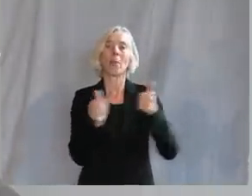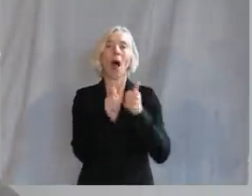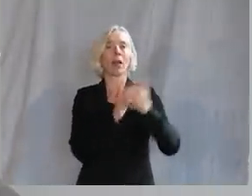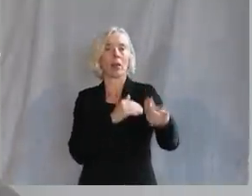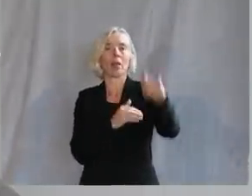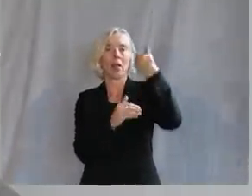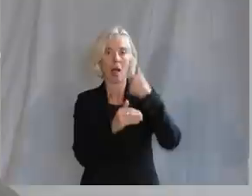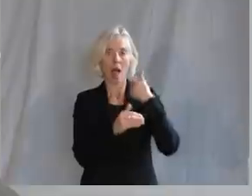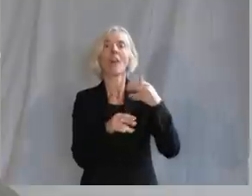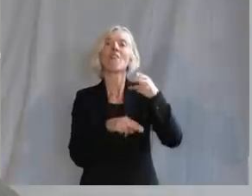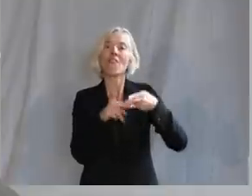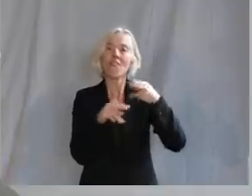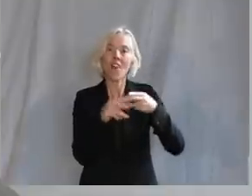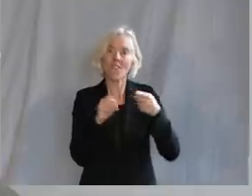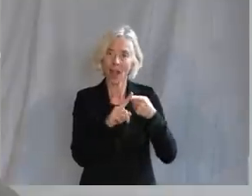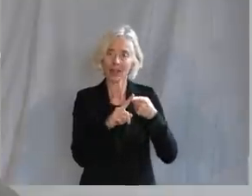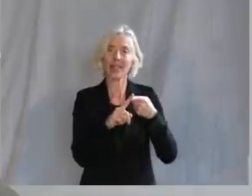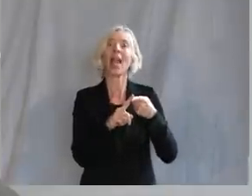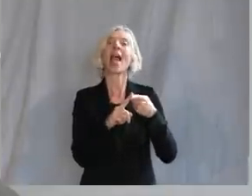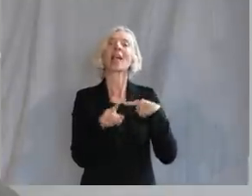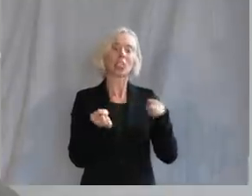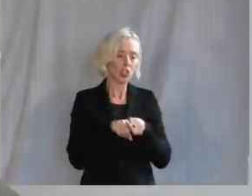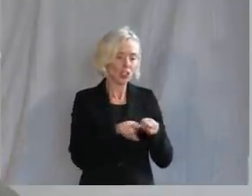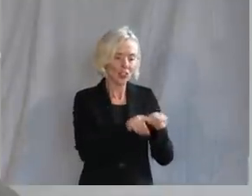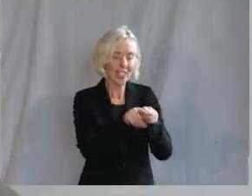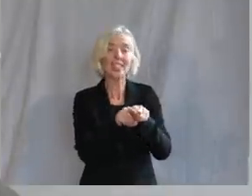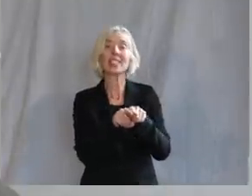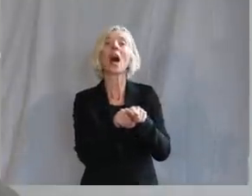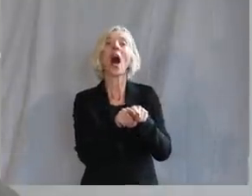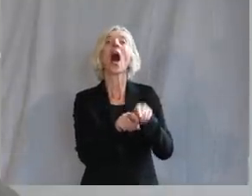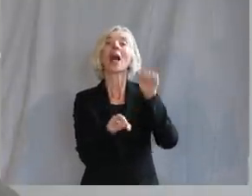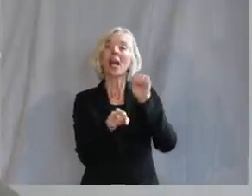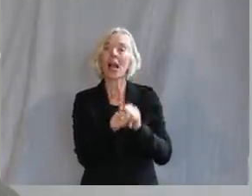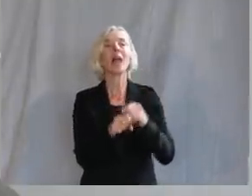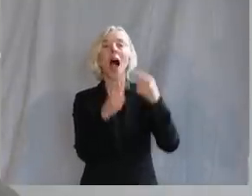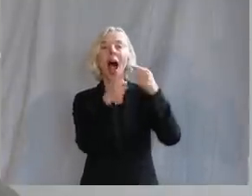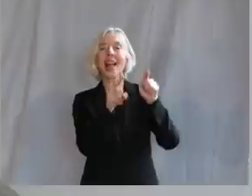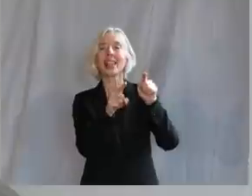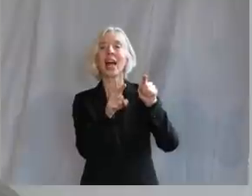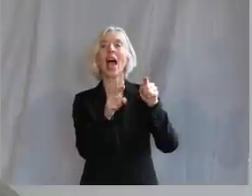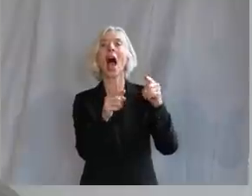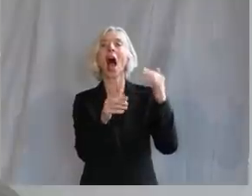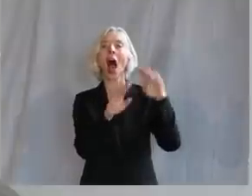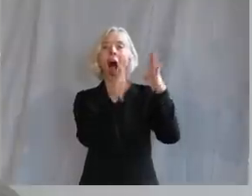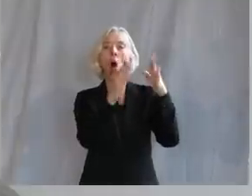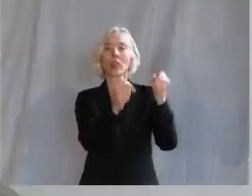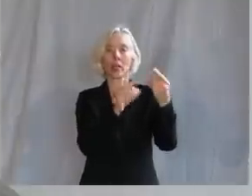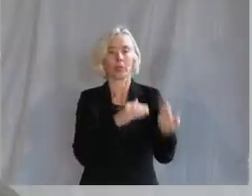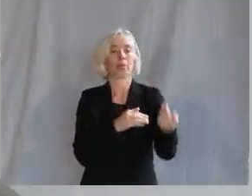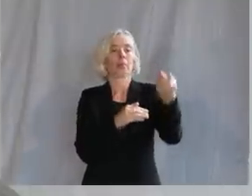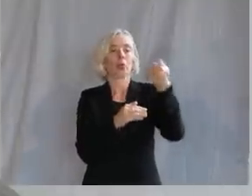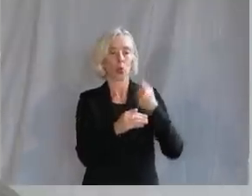Linie, Geschwister sowie Angehörige eines weiteren Hausstandes oder maximal 10 Personen betragen